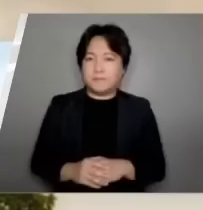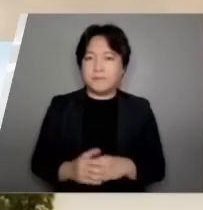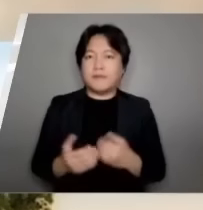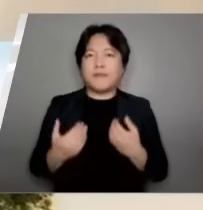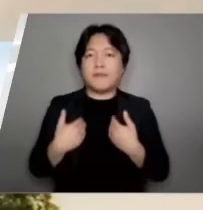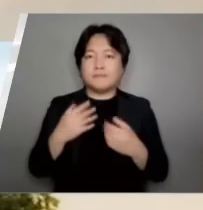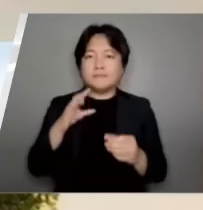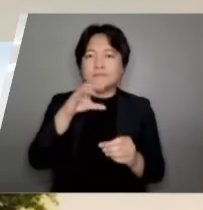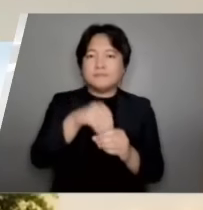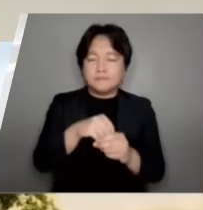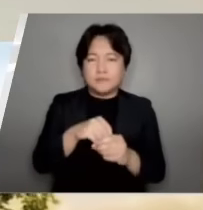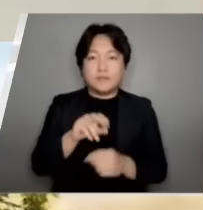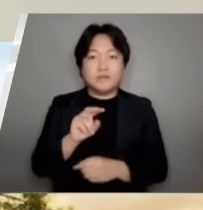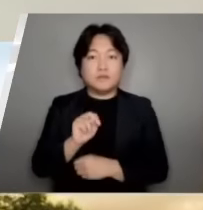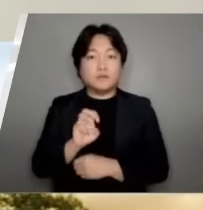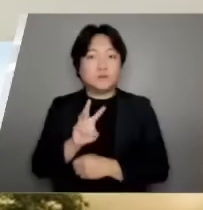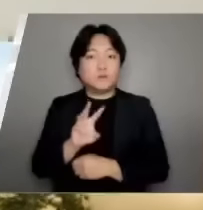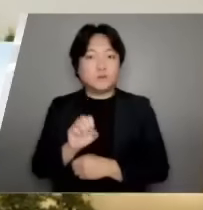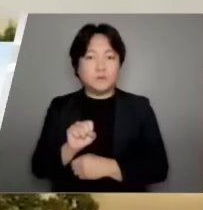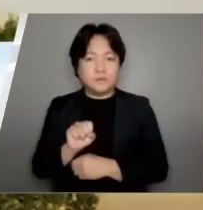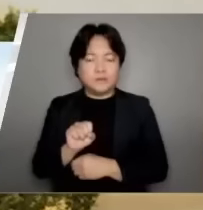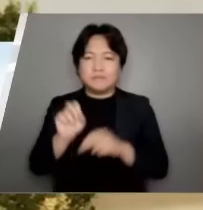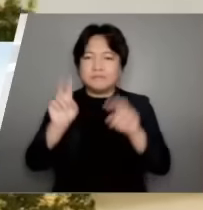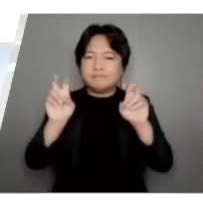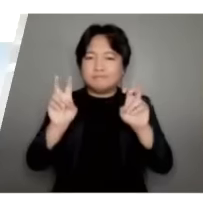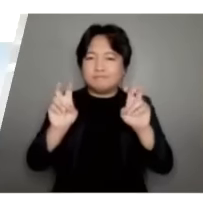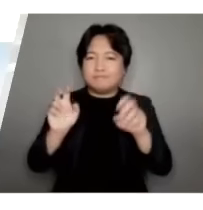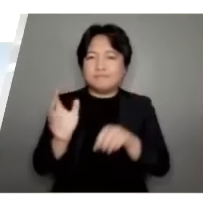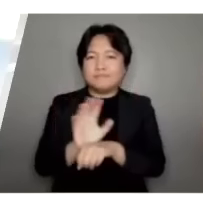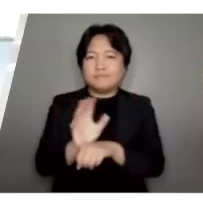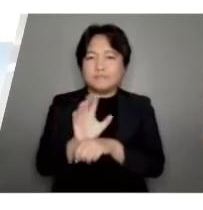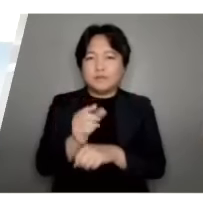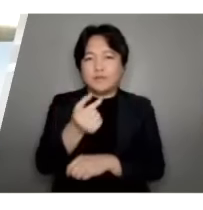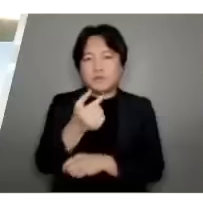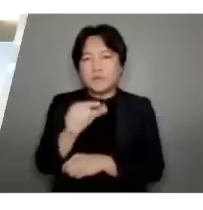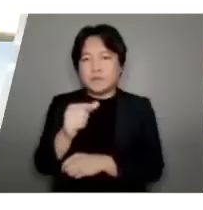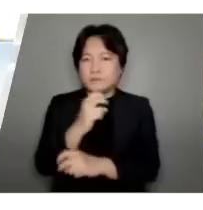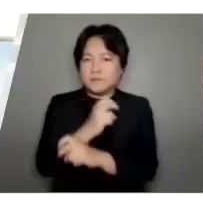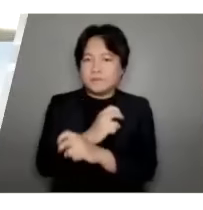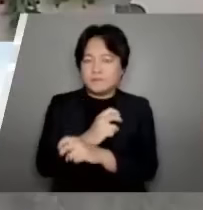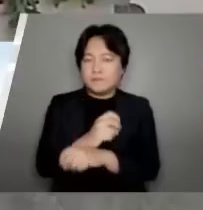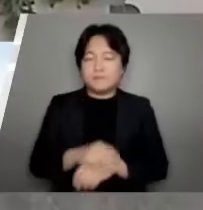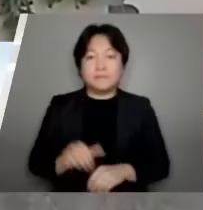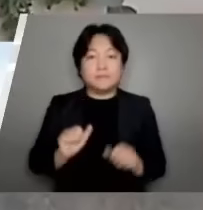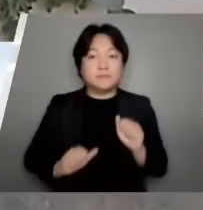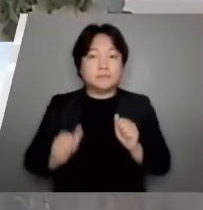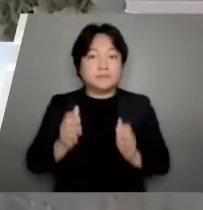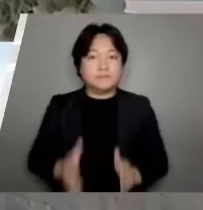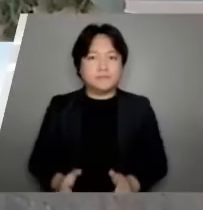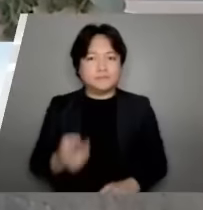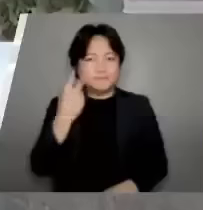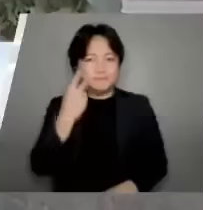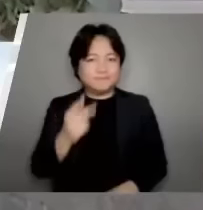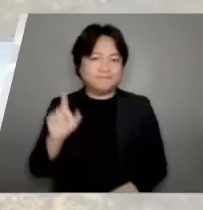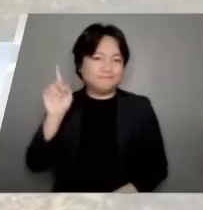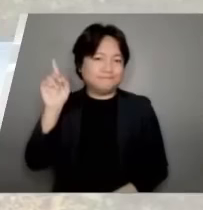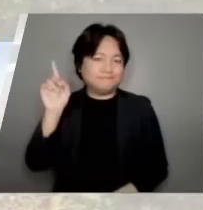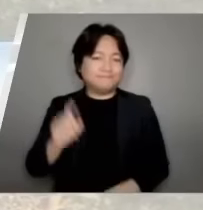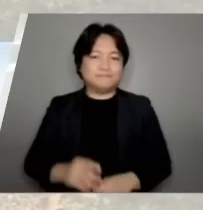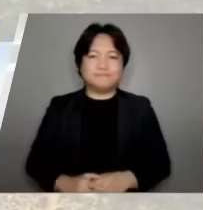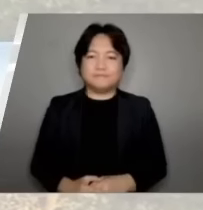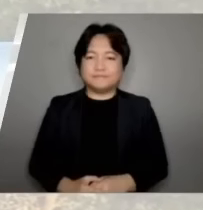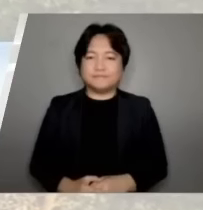Affairs na Green Bones. Pagbibidahan niya ni Dennis Trillo, Sofia Pablo at ng isa pang